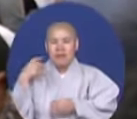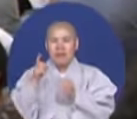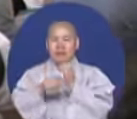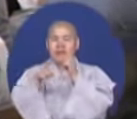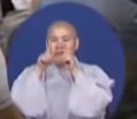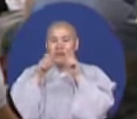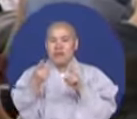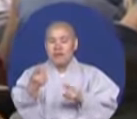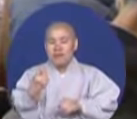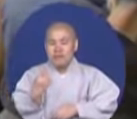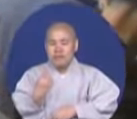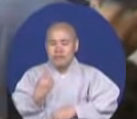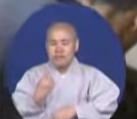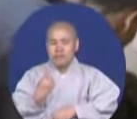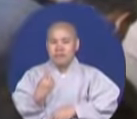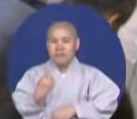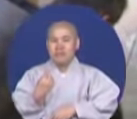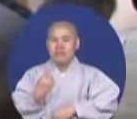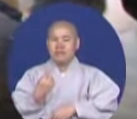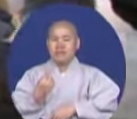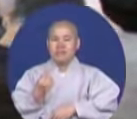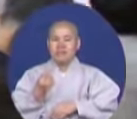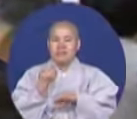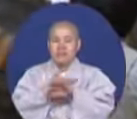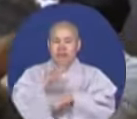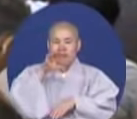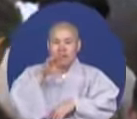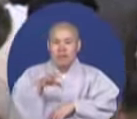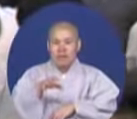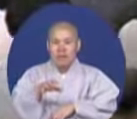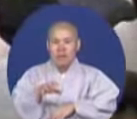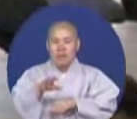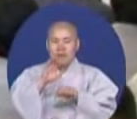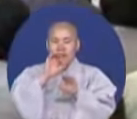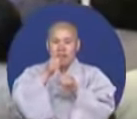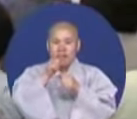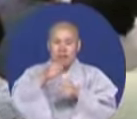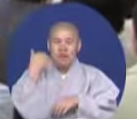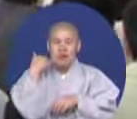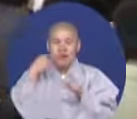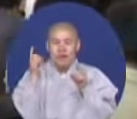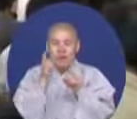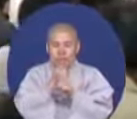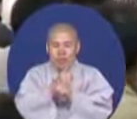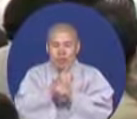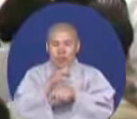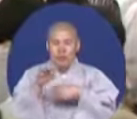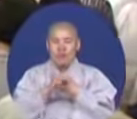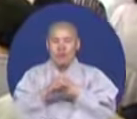와서 뭐가 저 밖에 신발 누가 바꿔 신었을까